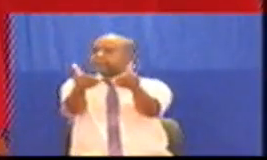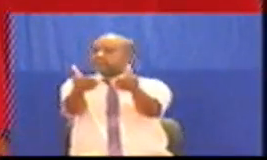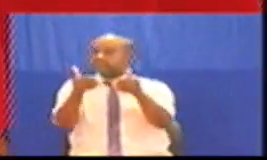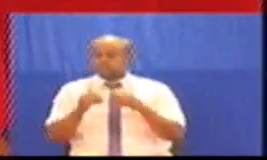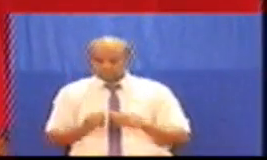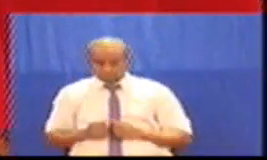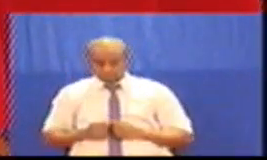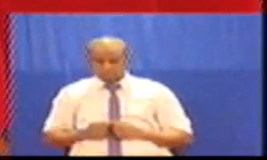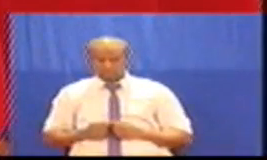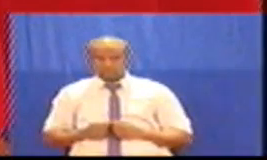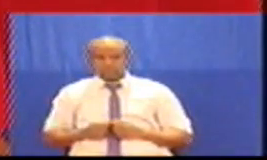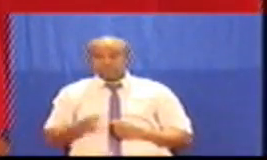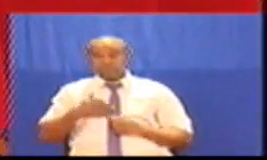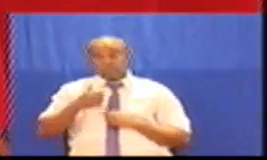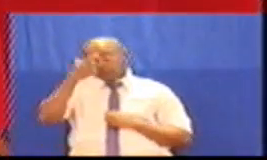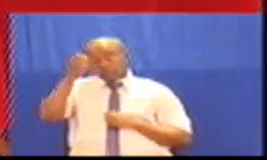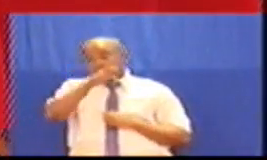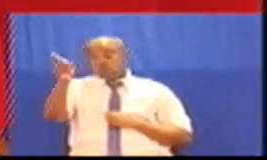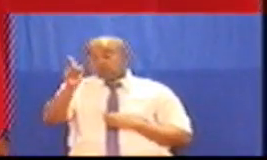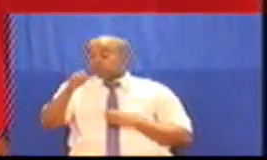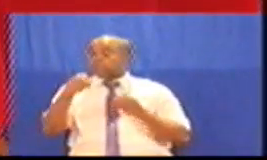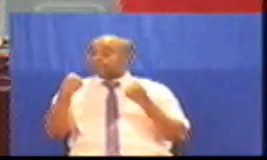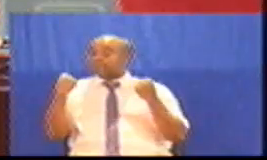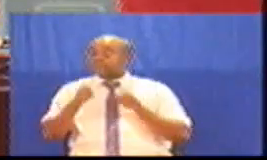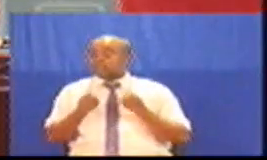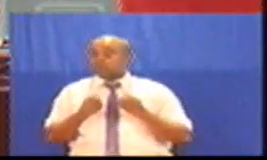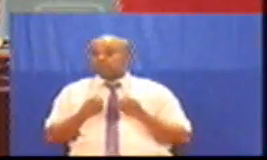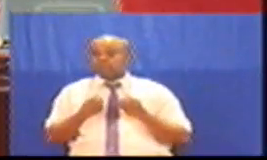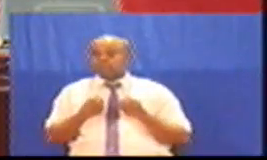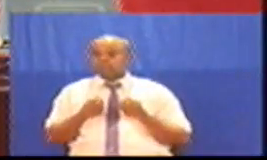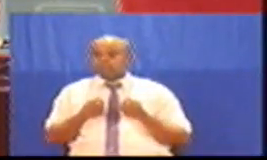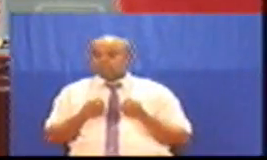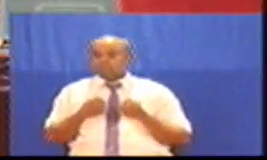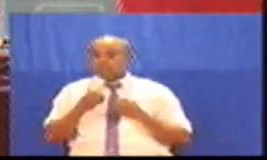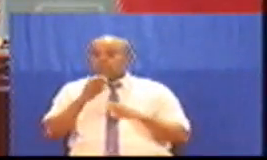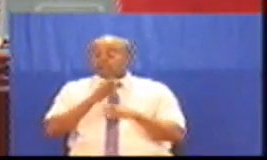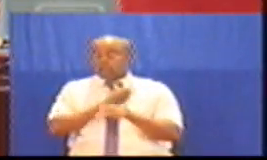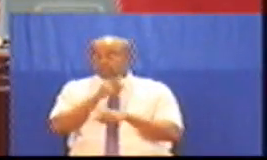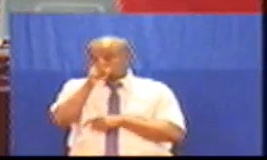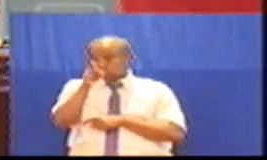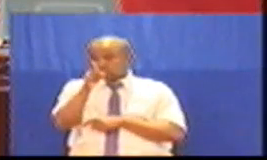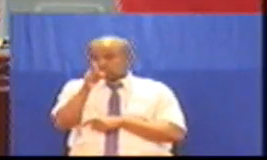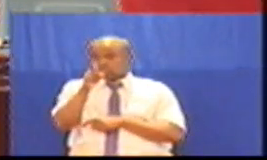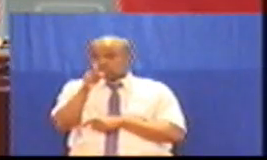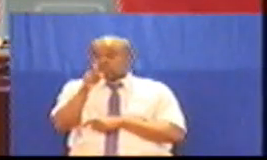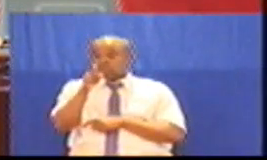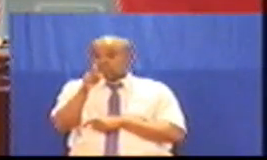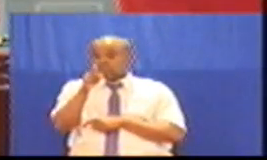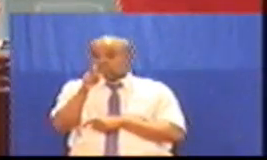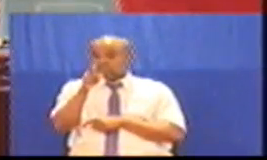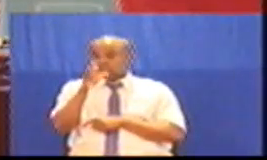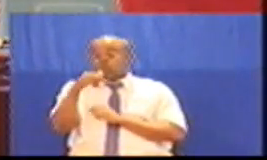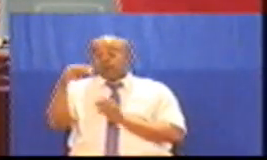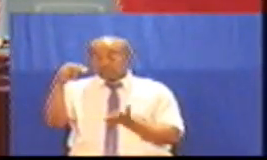Lakini na hakika kwamba uzalendo wako lazima uwe kitu cha kwanza kabla ya kuwa na